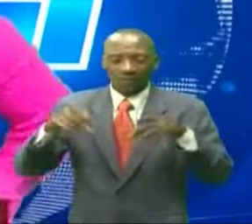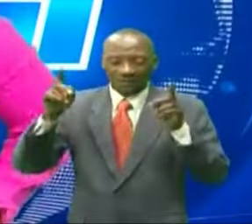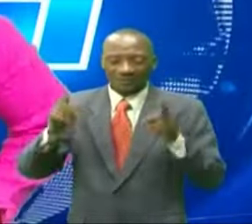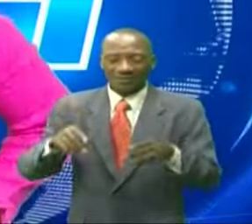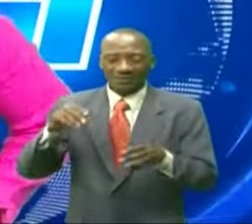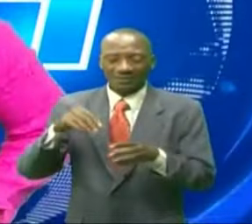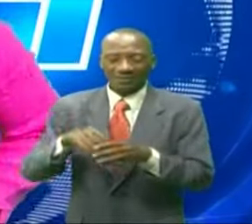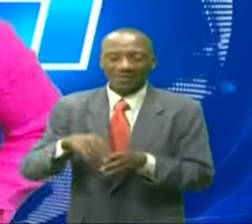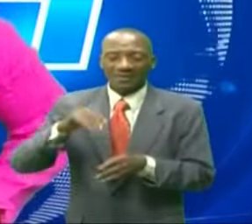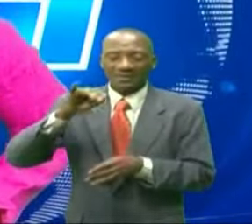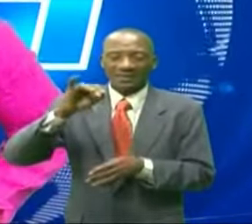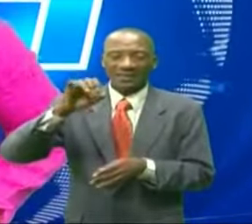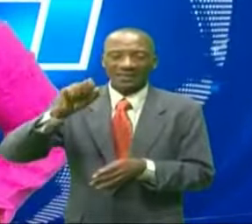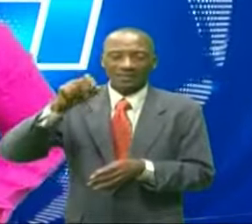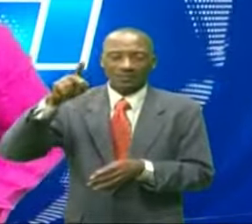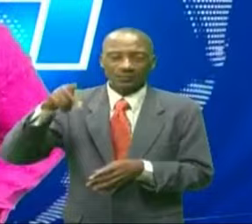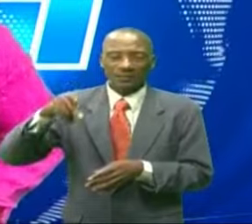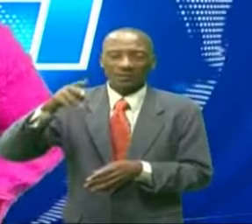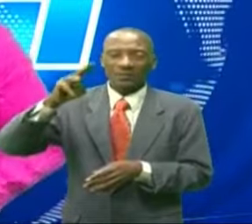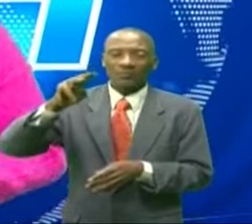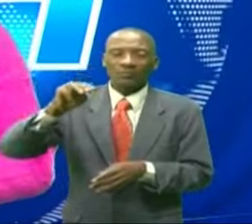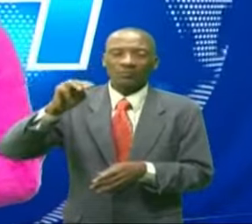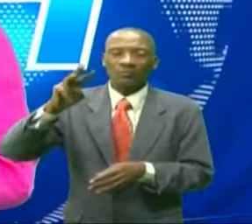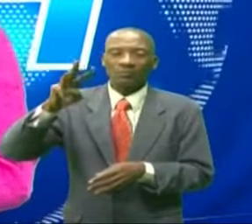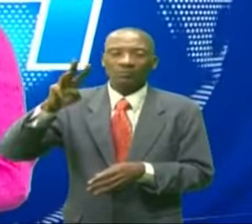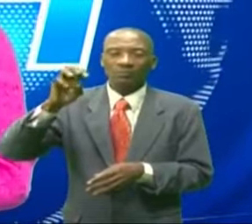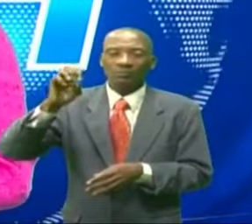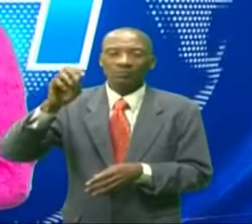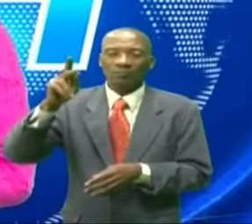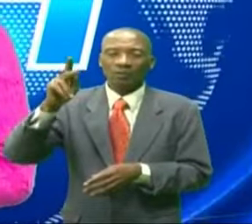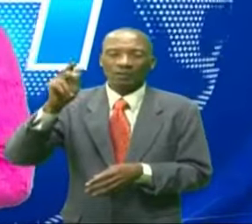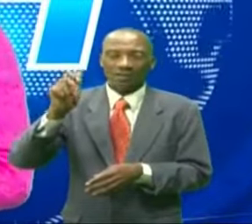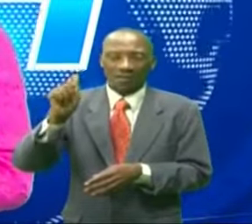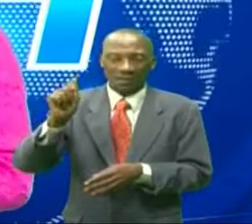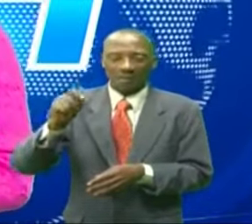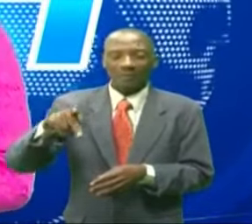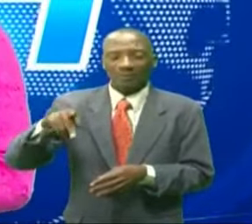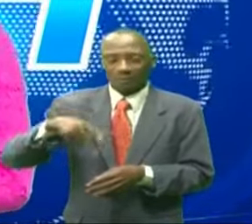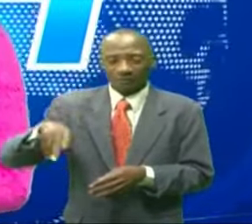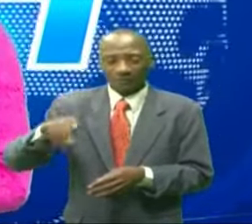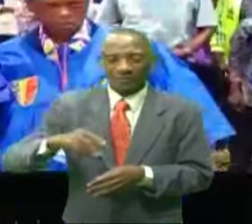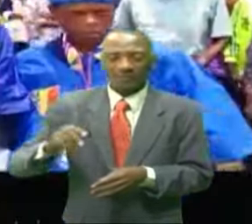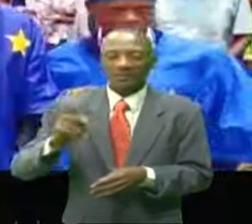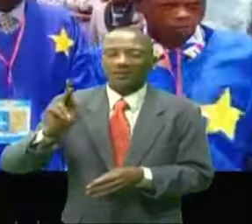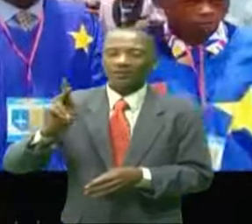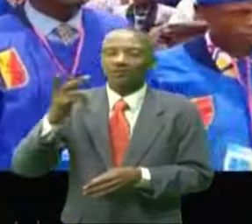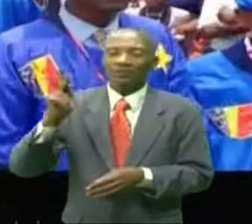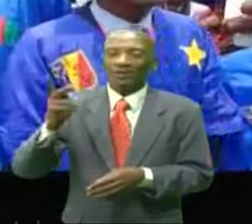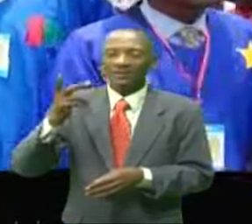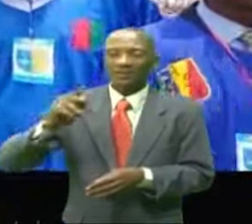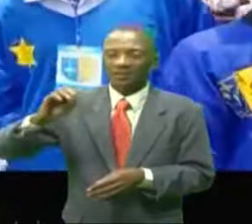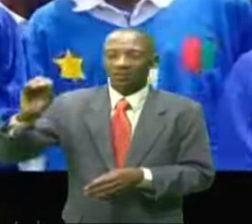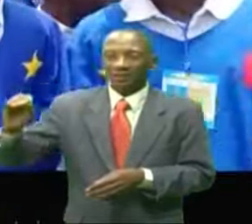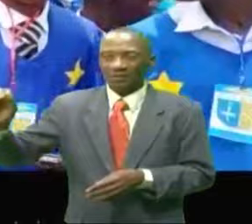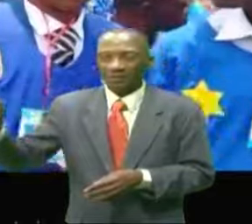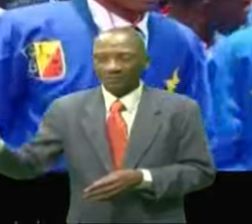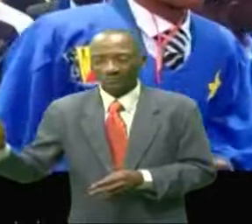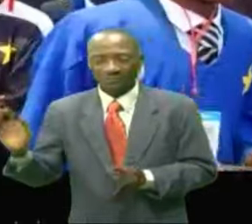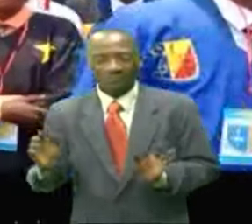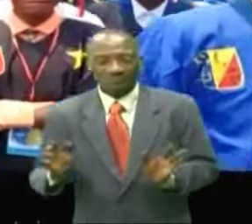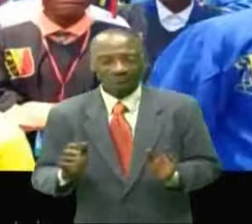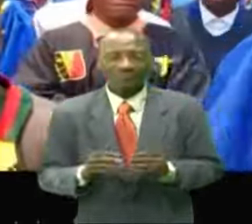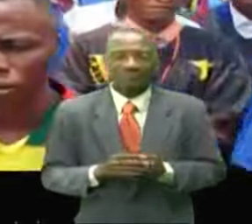l'ISP Mweka, une cérémonie présidée par l'administrateur du territoire. La parole en ces